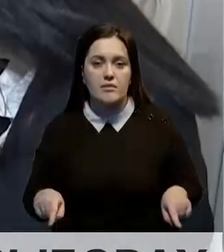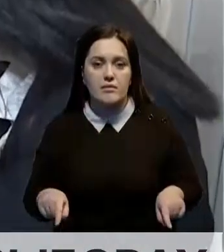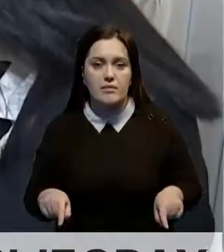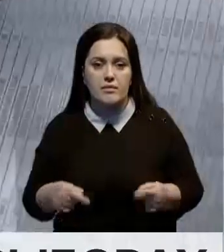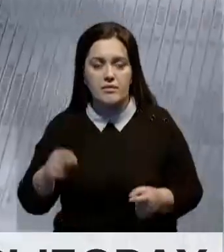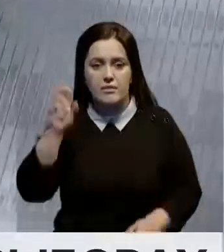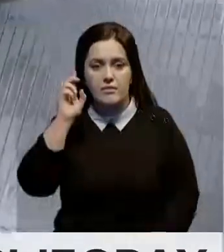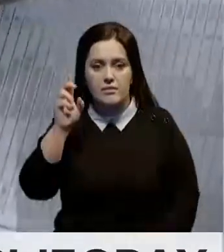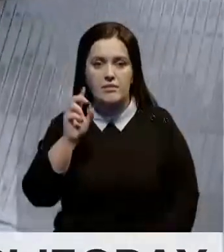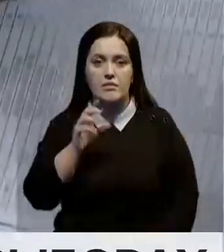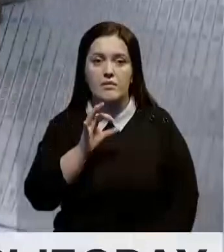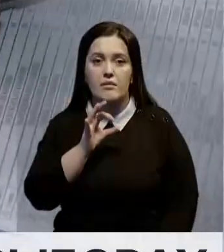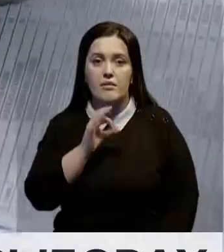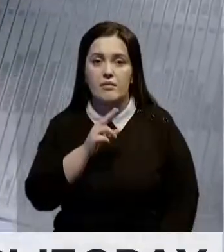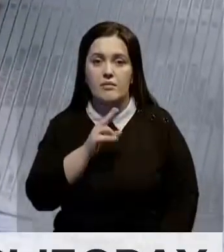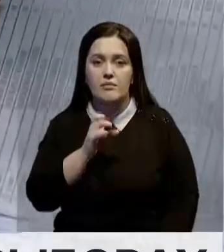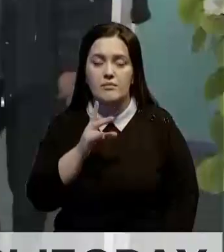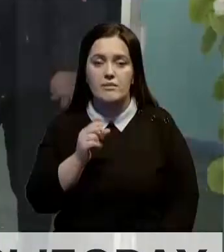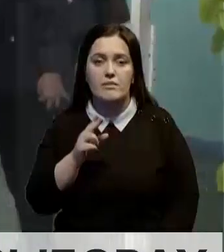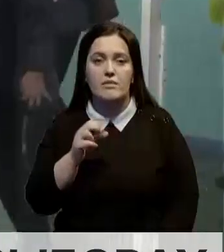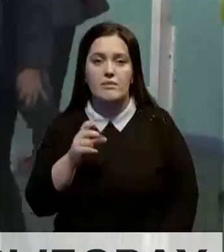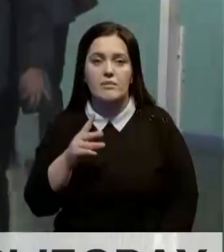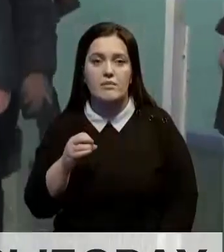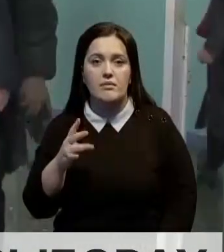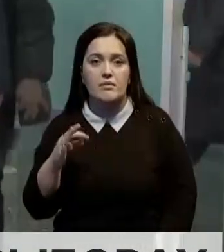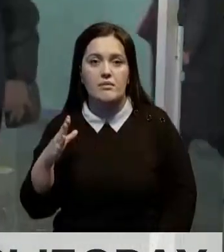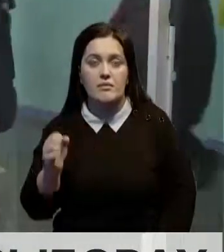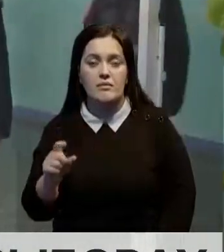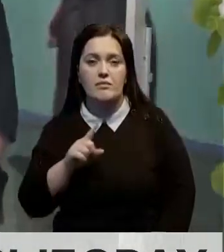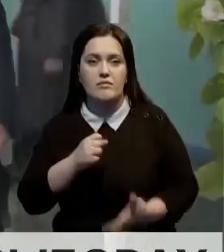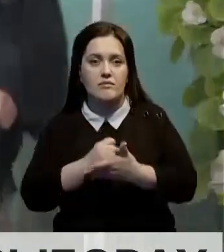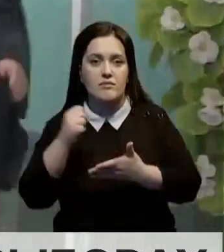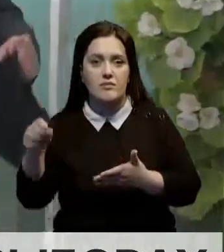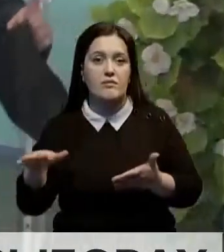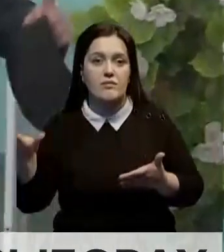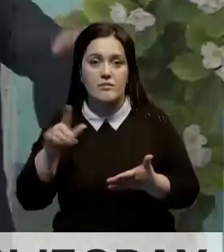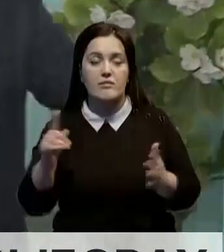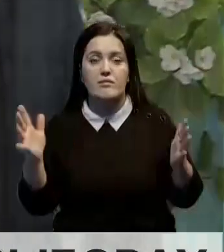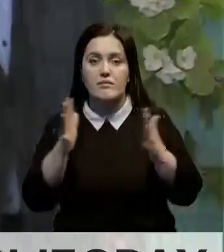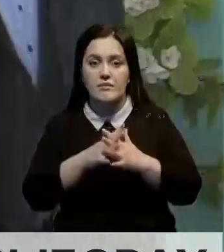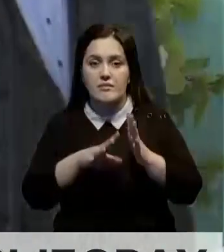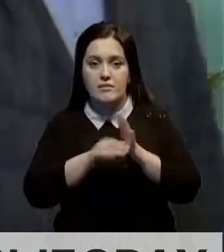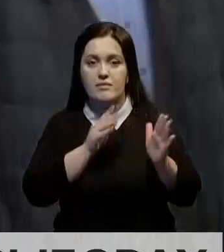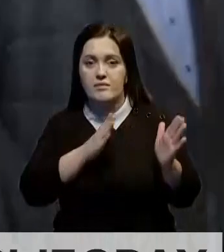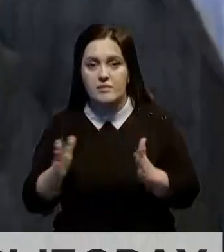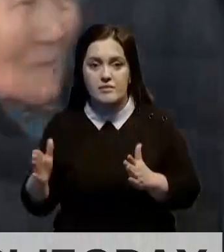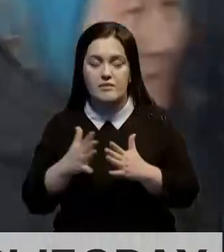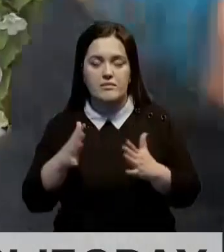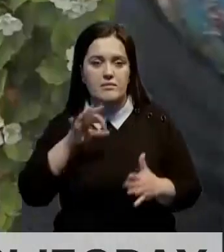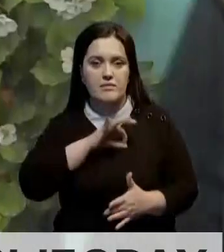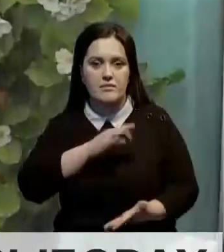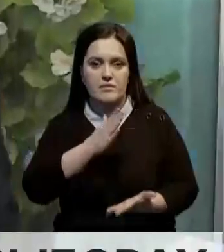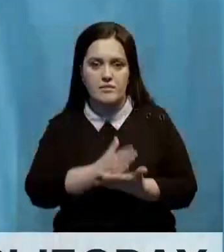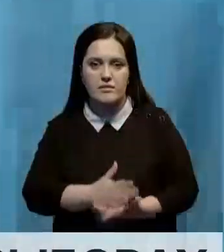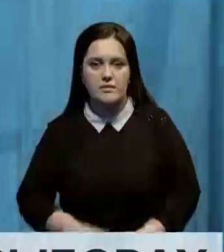на перспективы развития страны. Оксана Коленова, которая также баллотируется из этого региона, считает, что смешанная избирательная система обладает